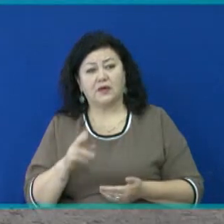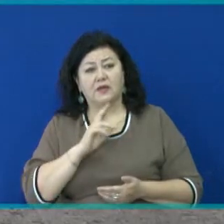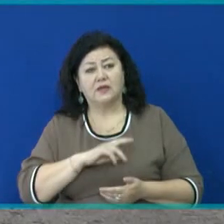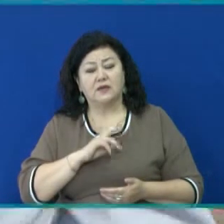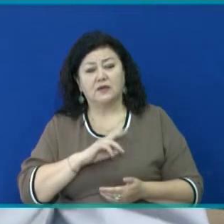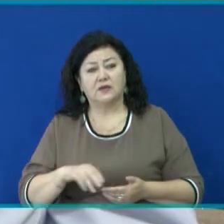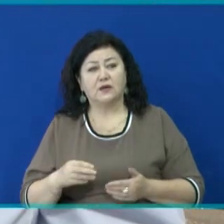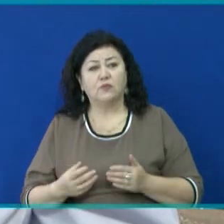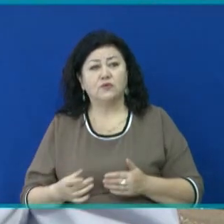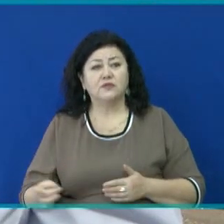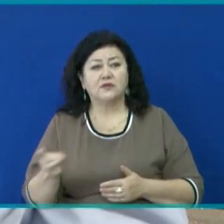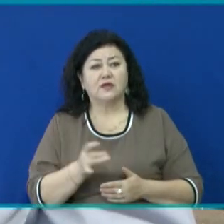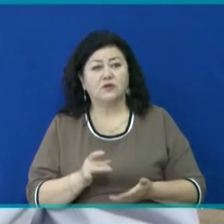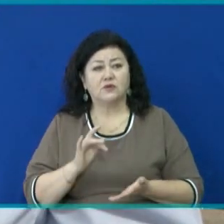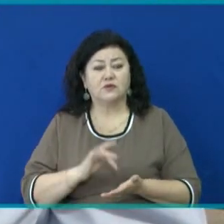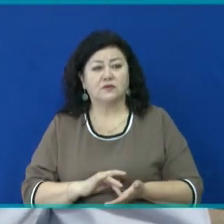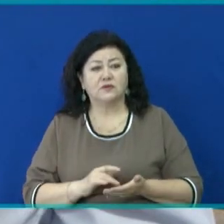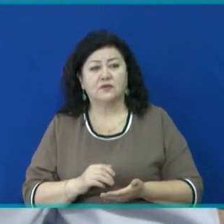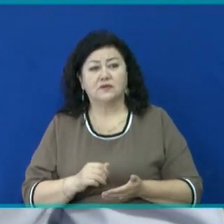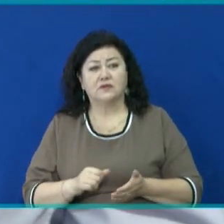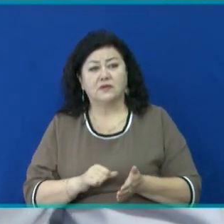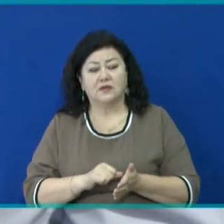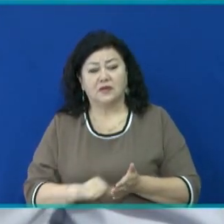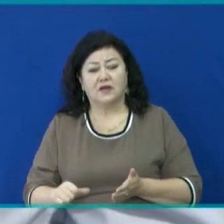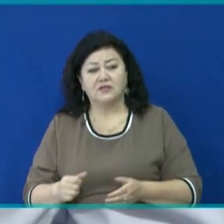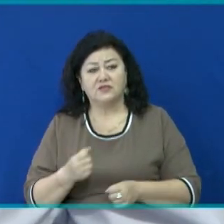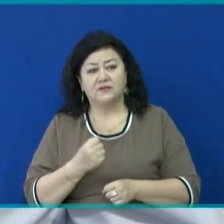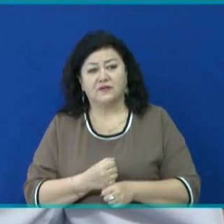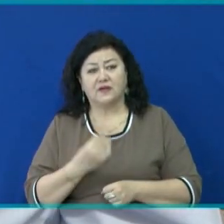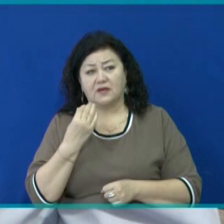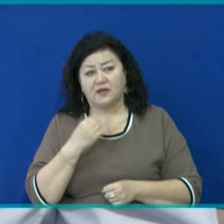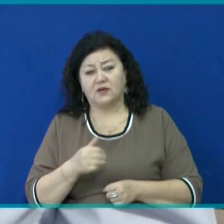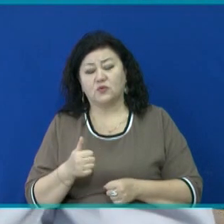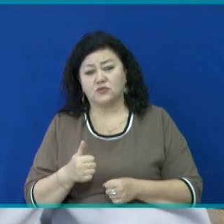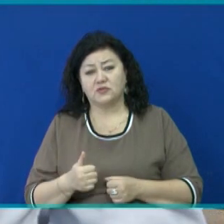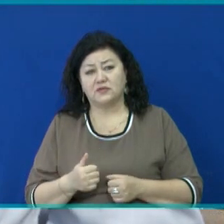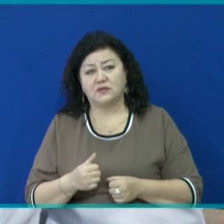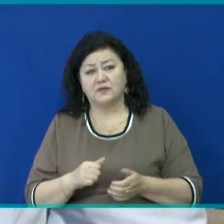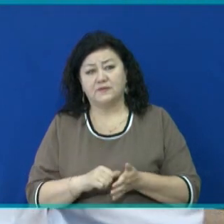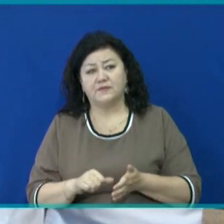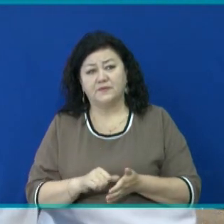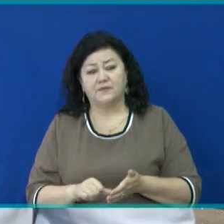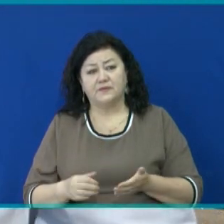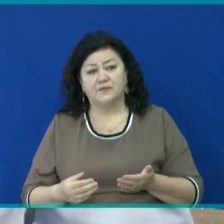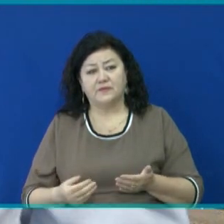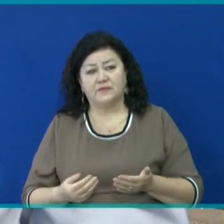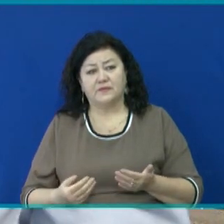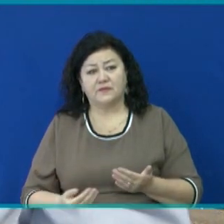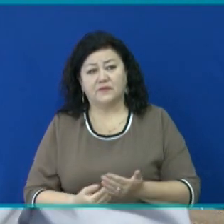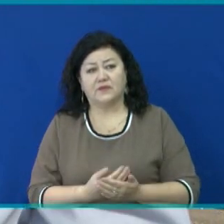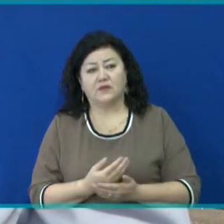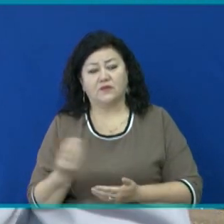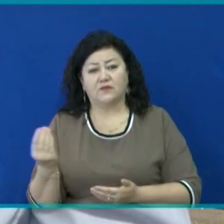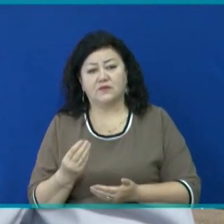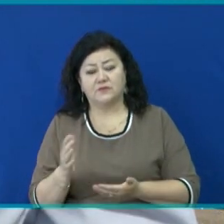деп қуаныштарымен бөлісті. Асфальты качественно салынған. Анат несін бәрін қарап отыр. Мына қайта одан ары қарай міне тағы